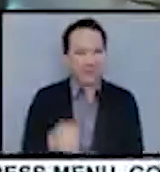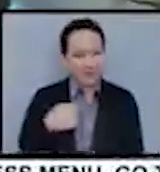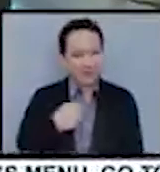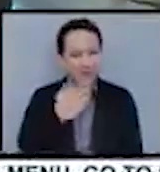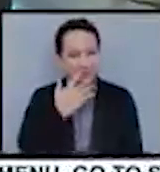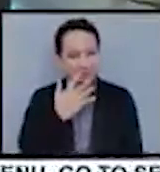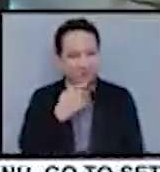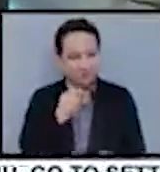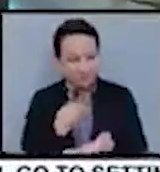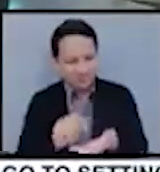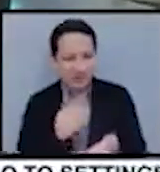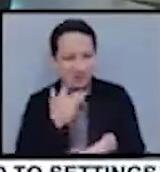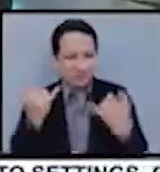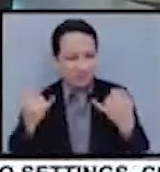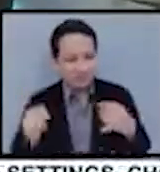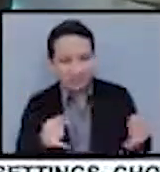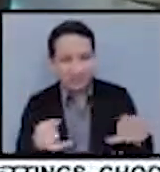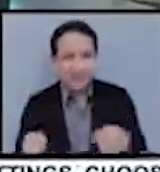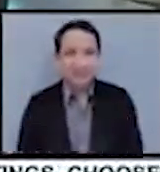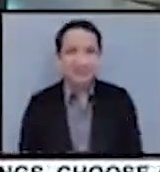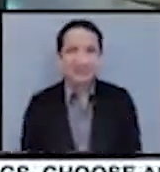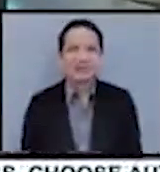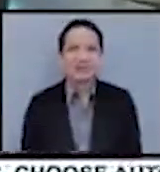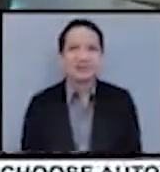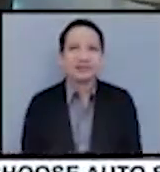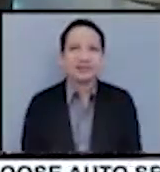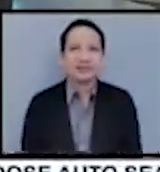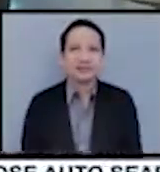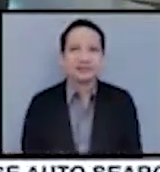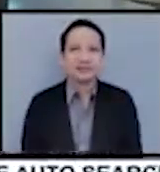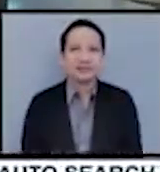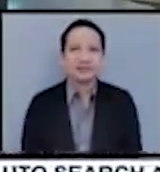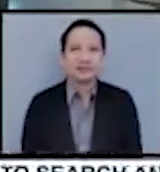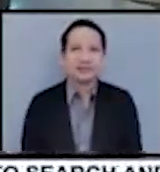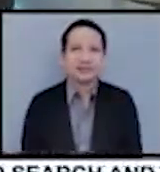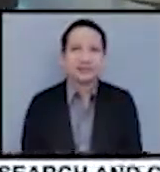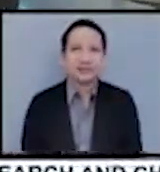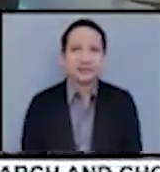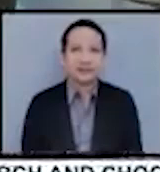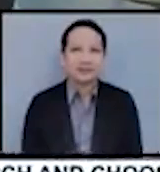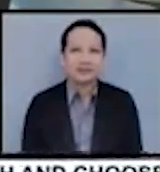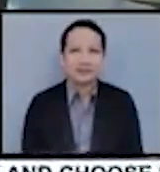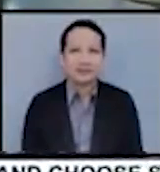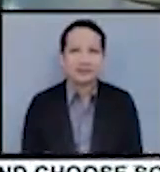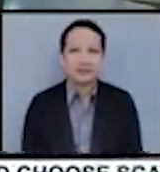naglalaro-laro. Ang mga palis sa tatay kasi natutulog habang binabanda yung CCTV ng store nila.